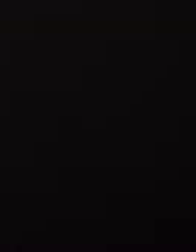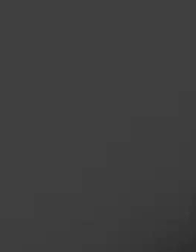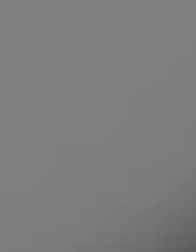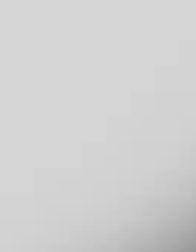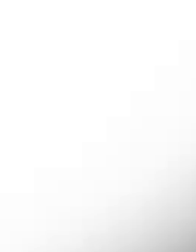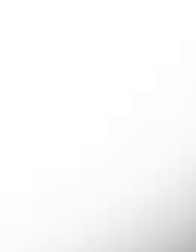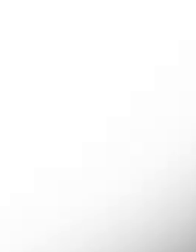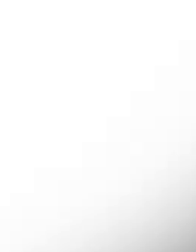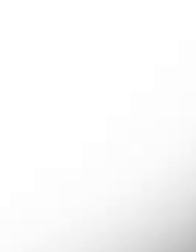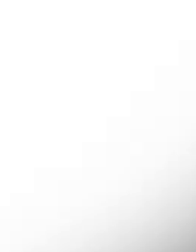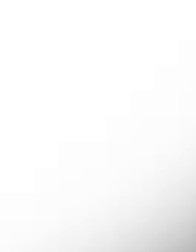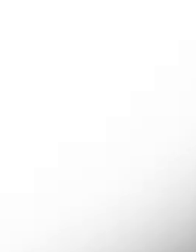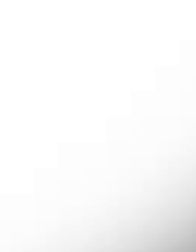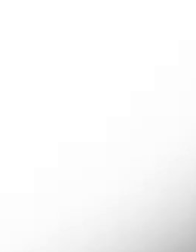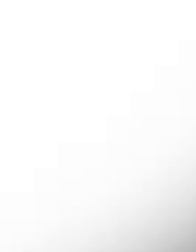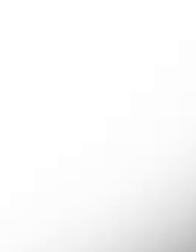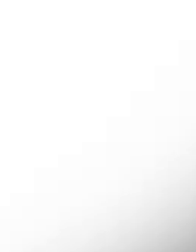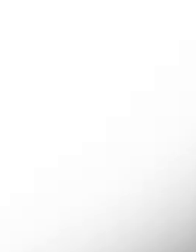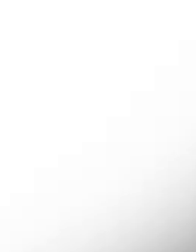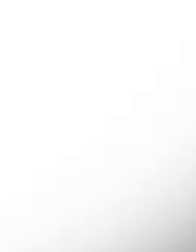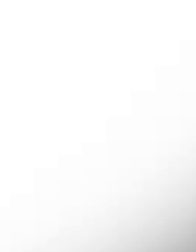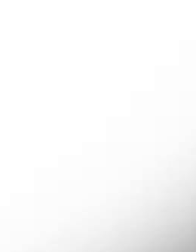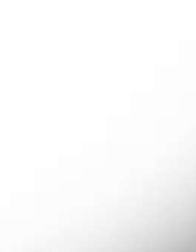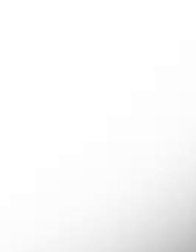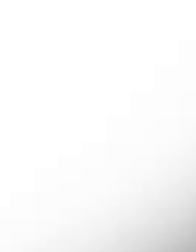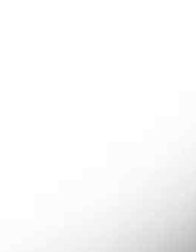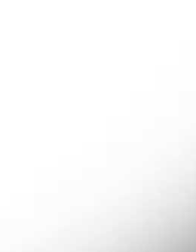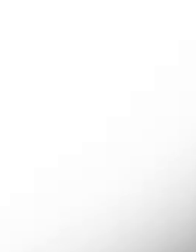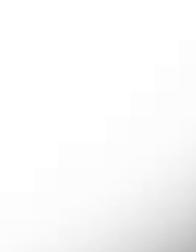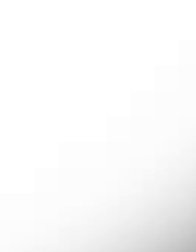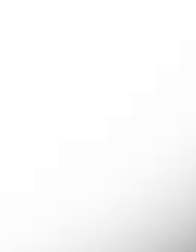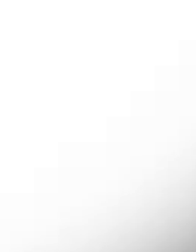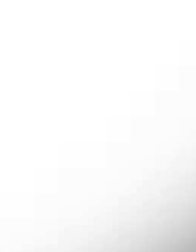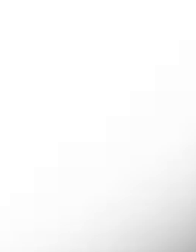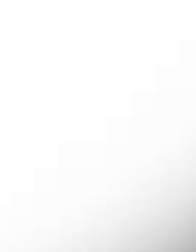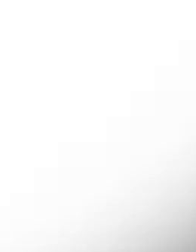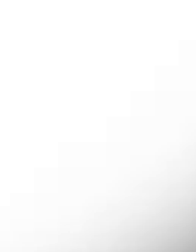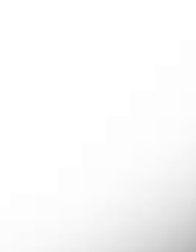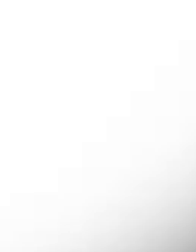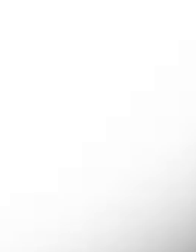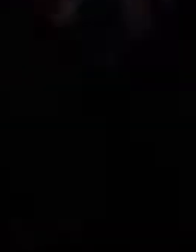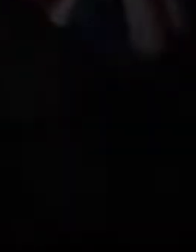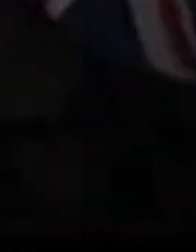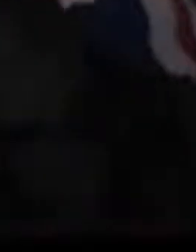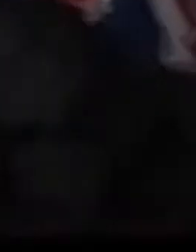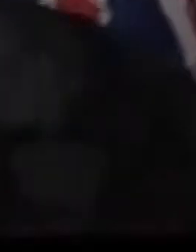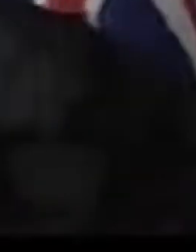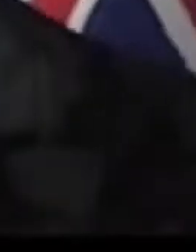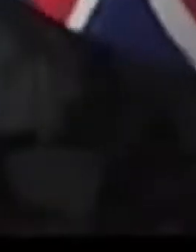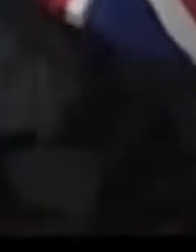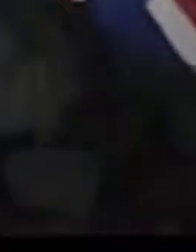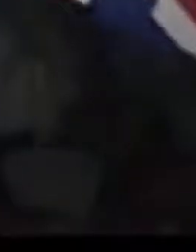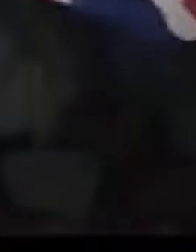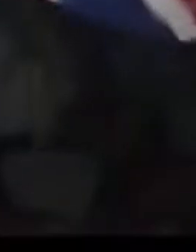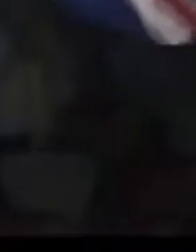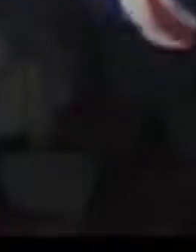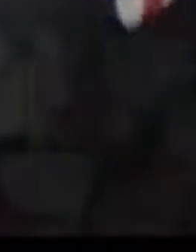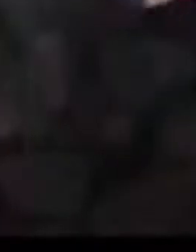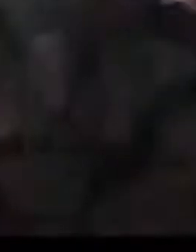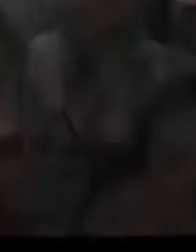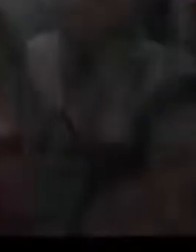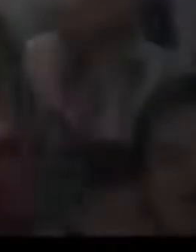คือ ชาติไทยเ